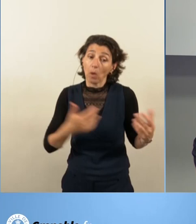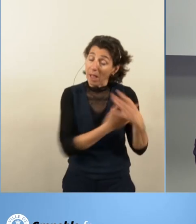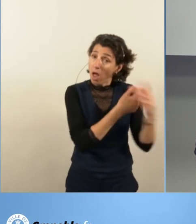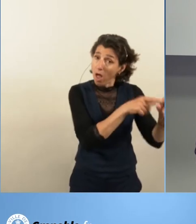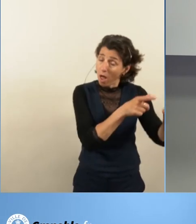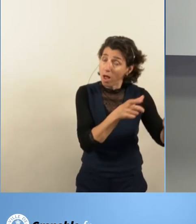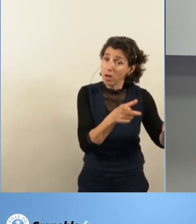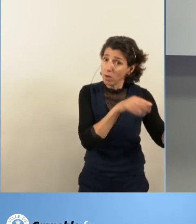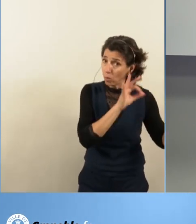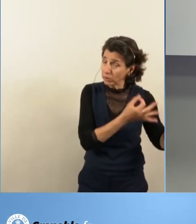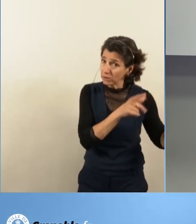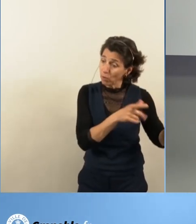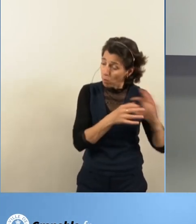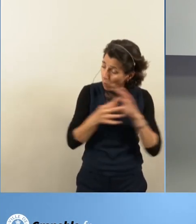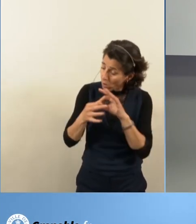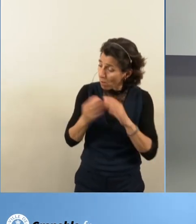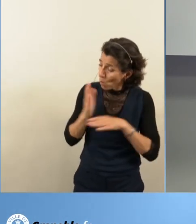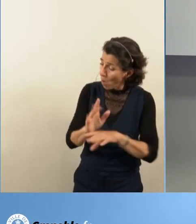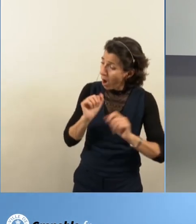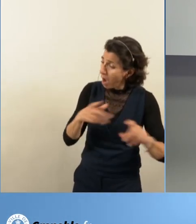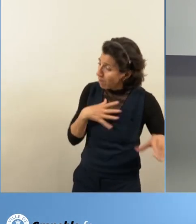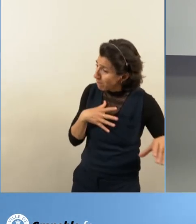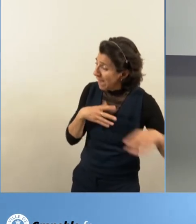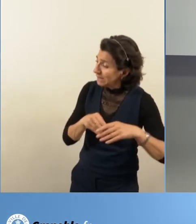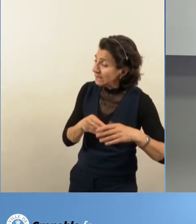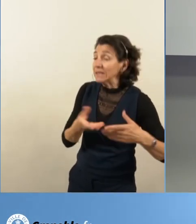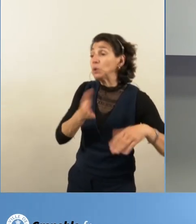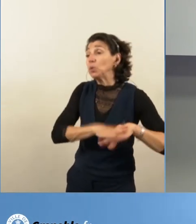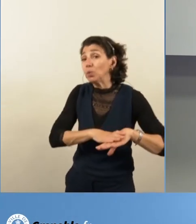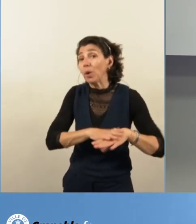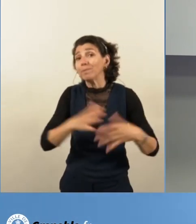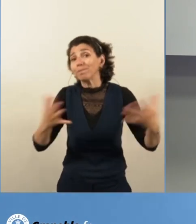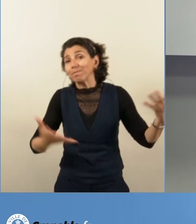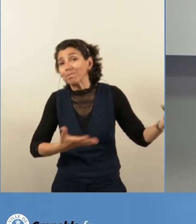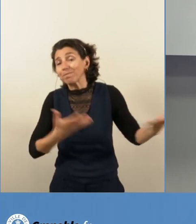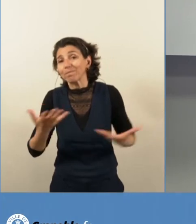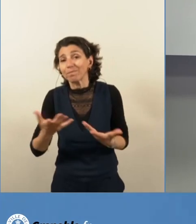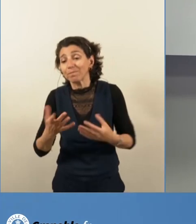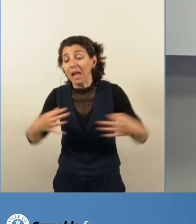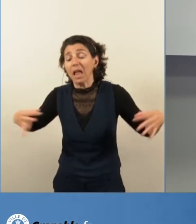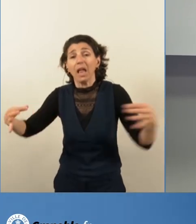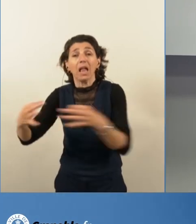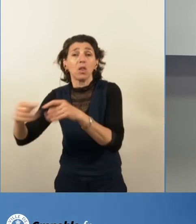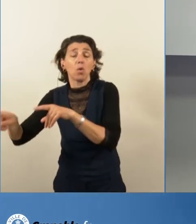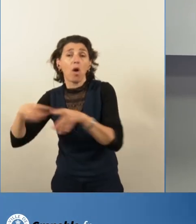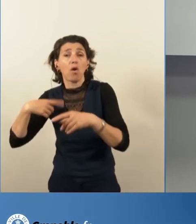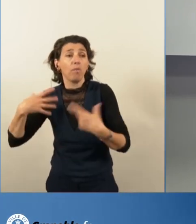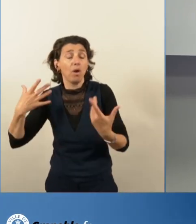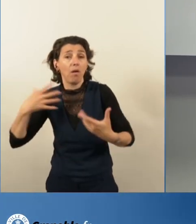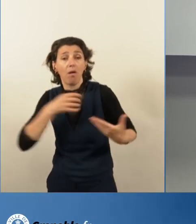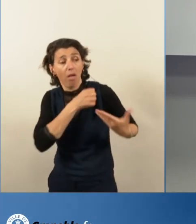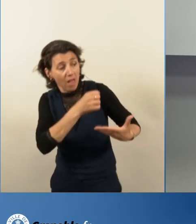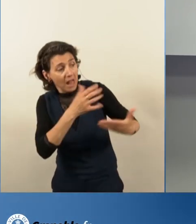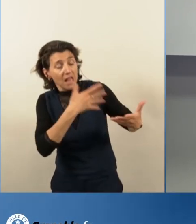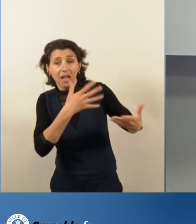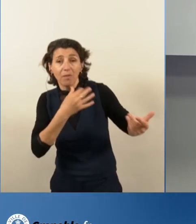marquer sa solidarité notamment avec les territoires les plus pénalisés par cet héritage Grenoble